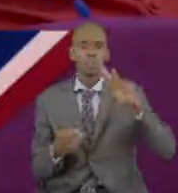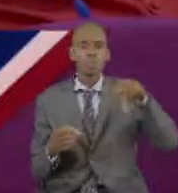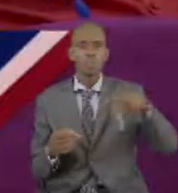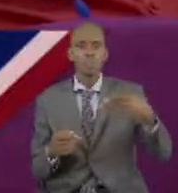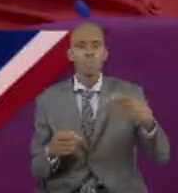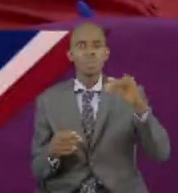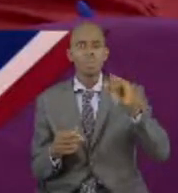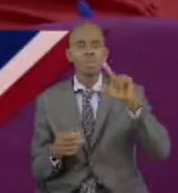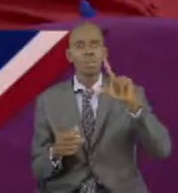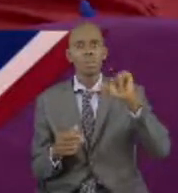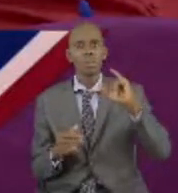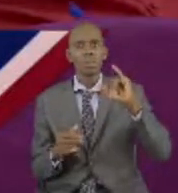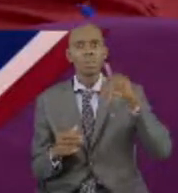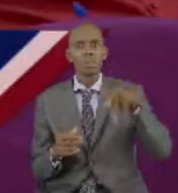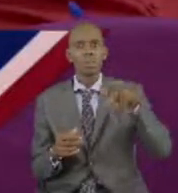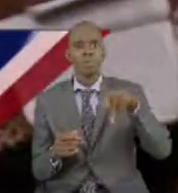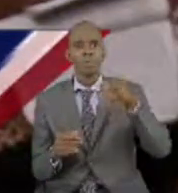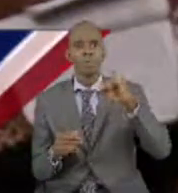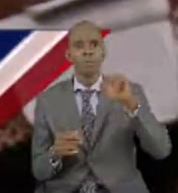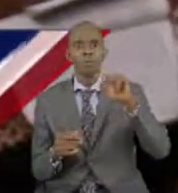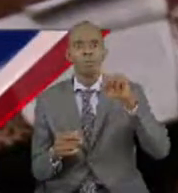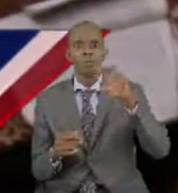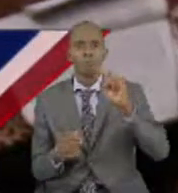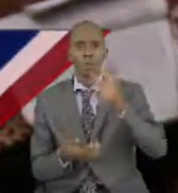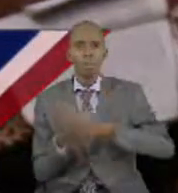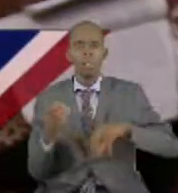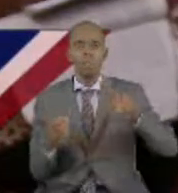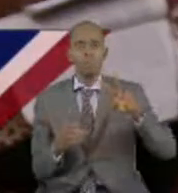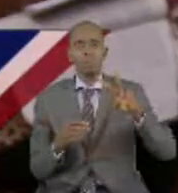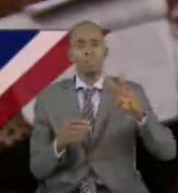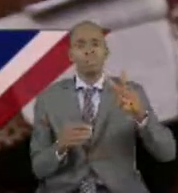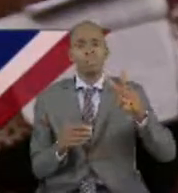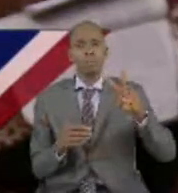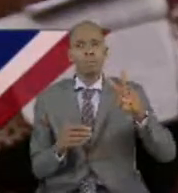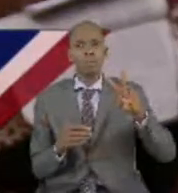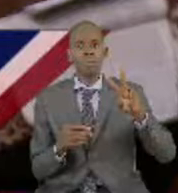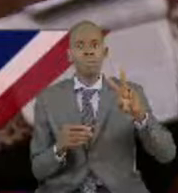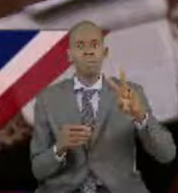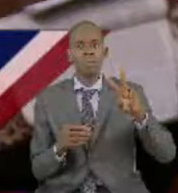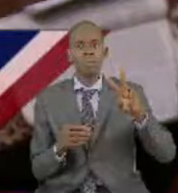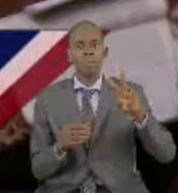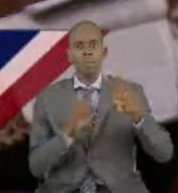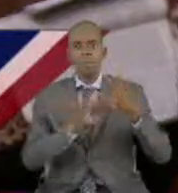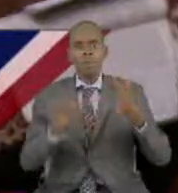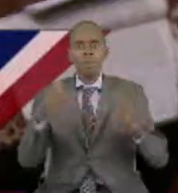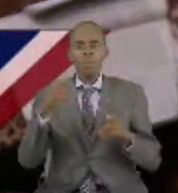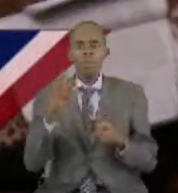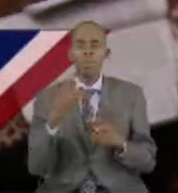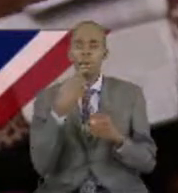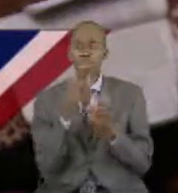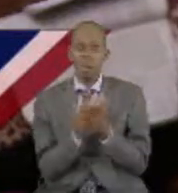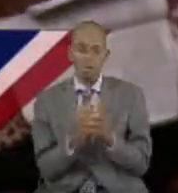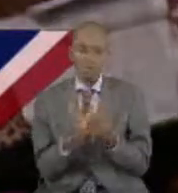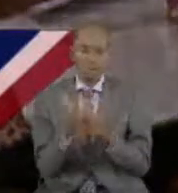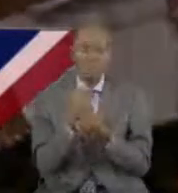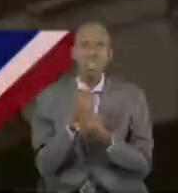Philippiens chapitre 2, verset 16. Philippiens chapitre 2, verset 16. Portant la parole de vie. Portant